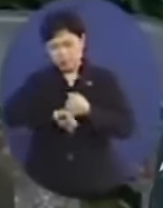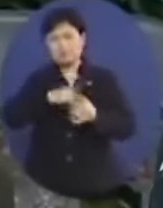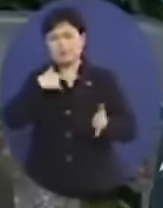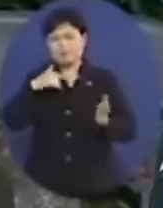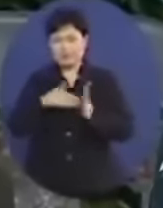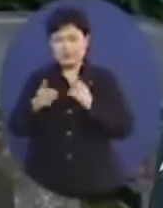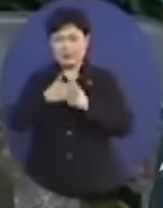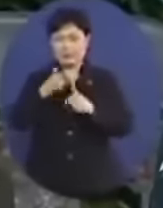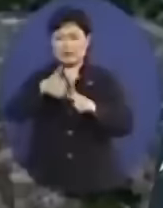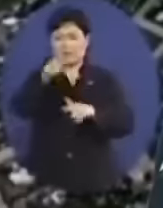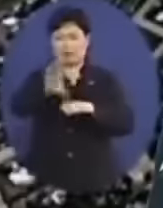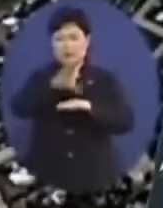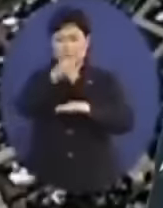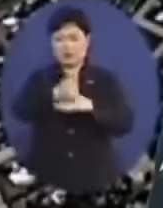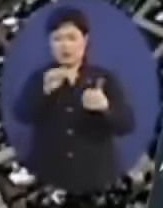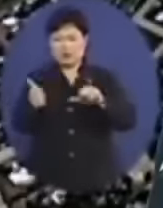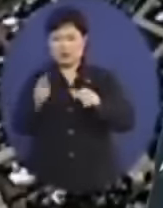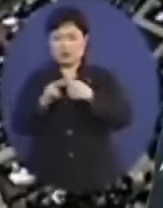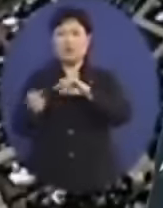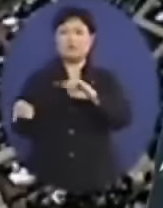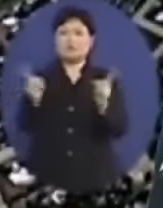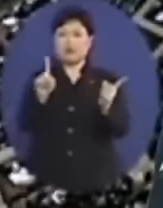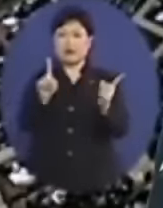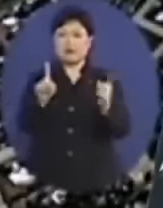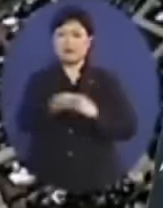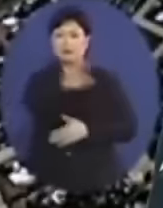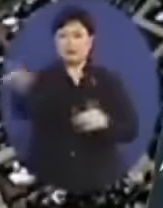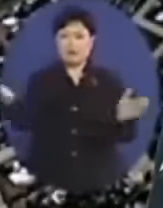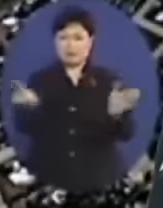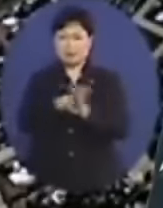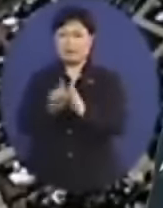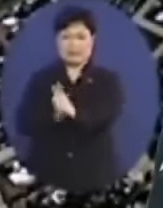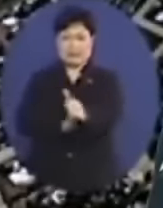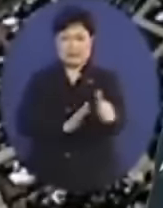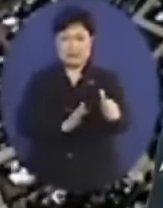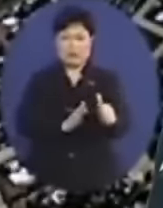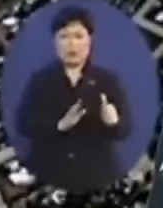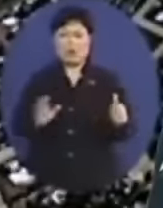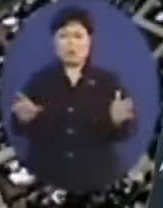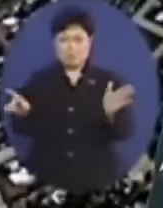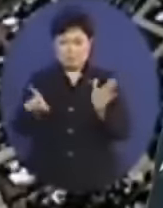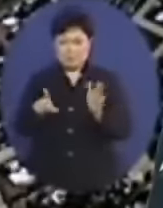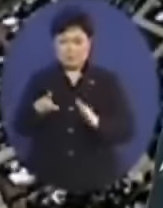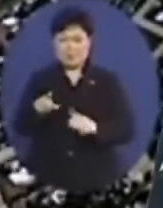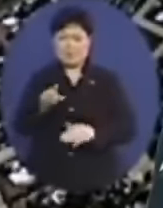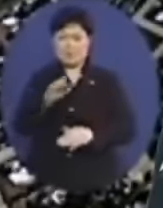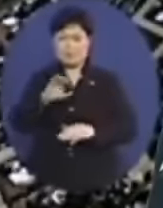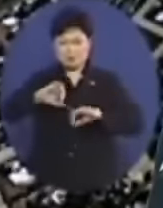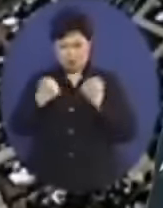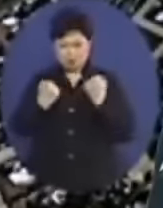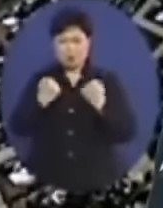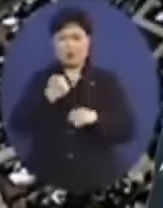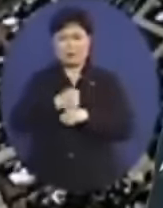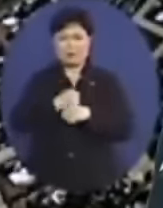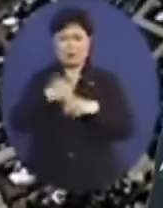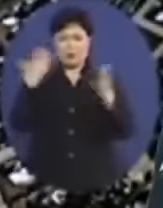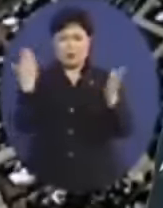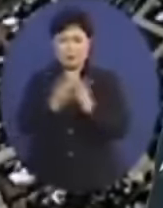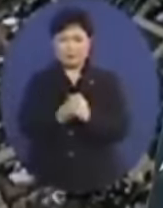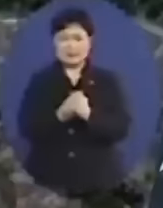그러므로 예수 그리스도의 죽음과 부활을 우리가 믿고 가슴에 받아들이 아멘 여러분 우리는